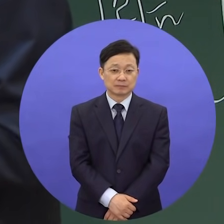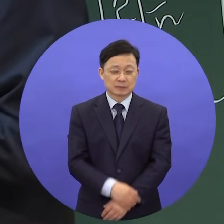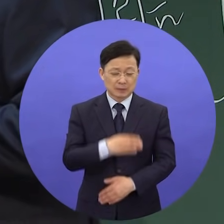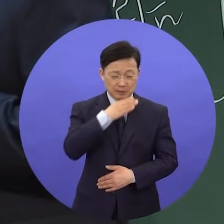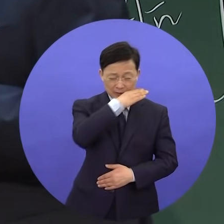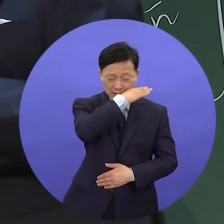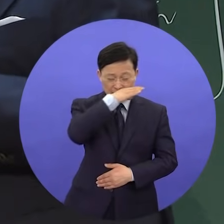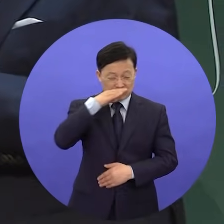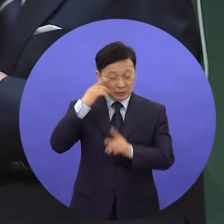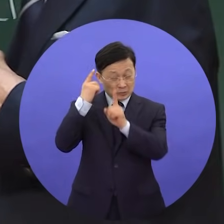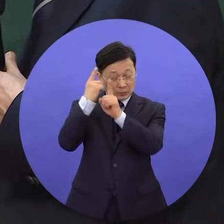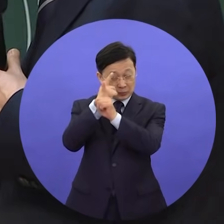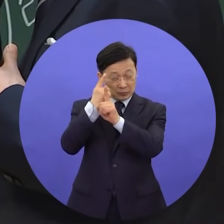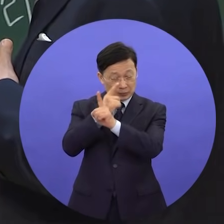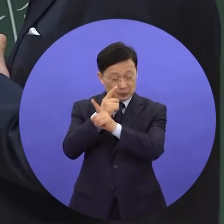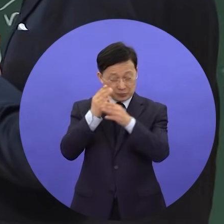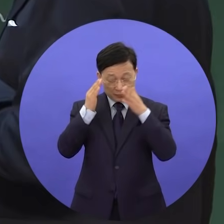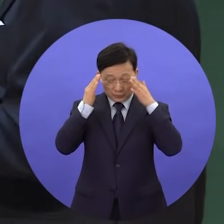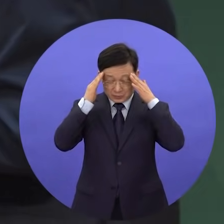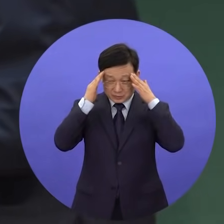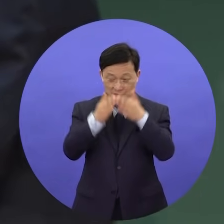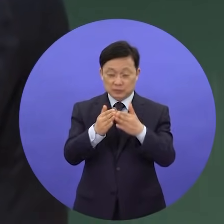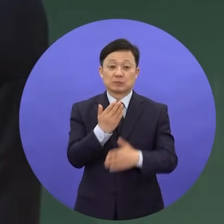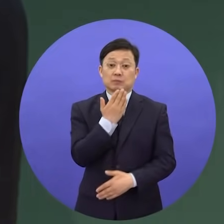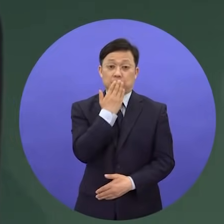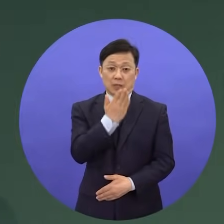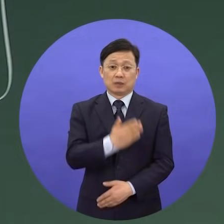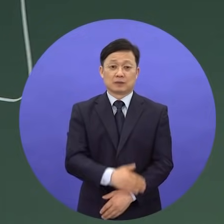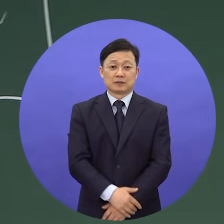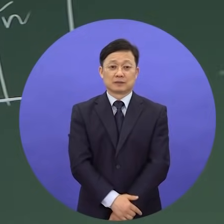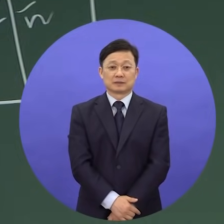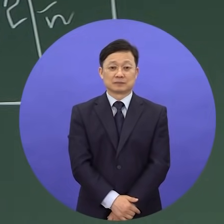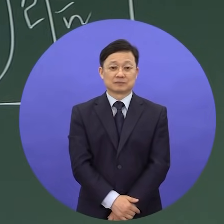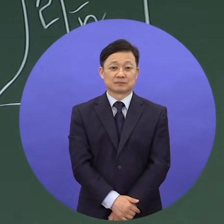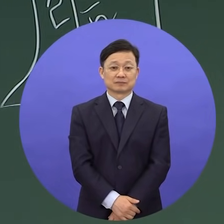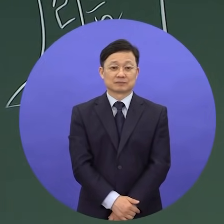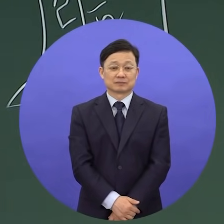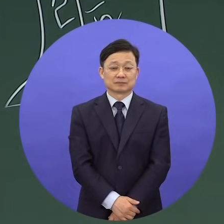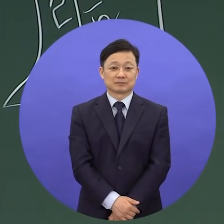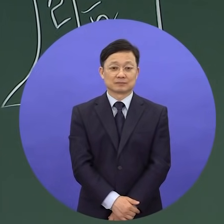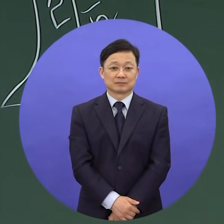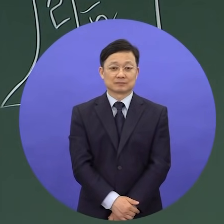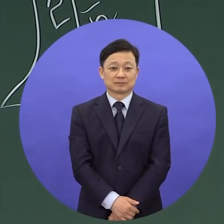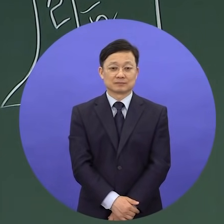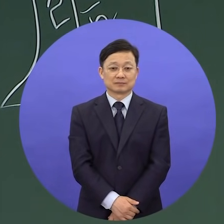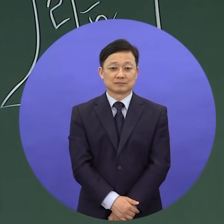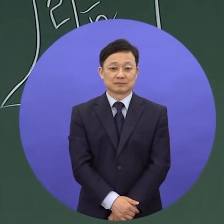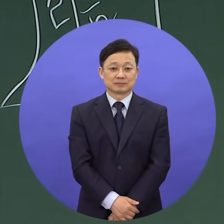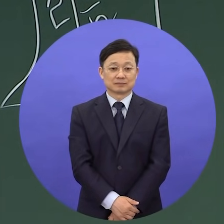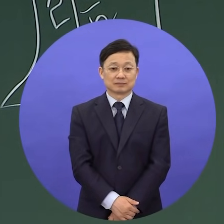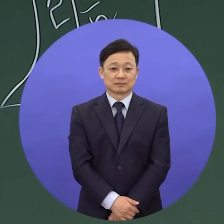본격적인 치유할 수 있습니다. In the evening, you can full-fledged do healing. 이 밤 시간에는